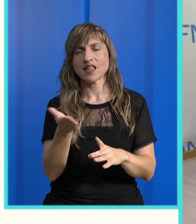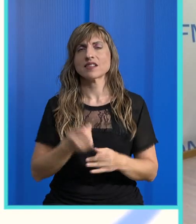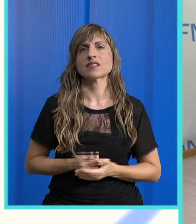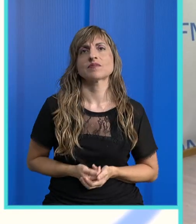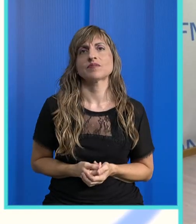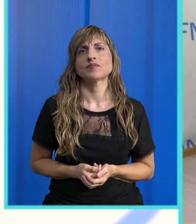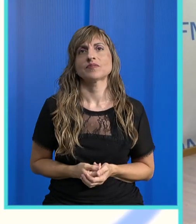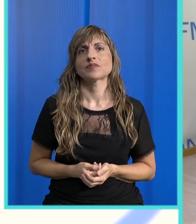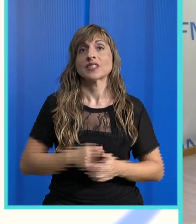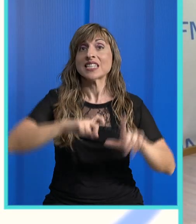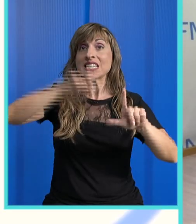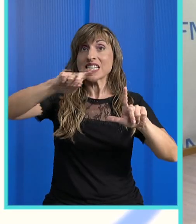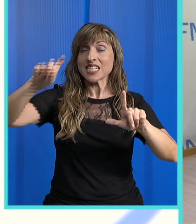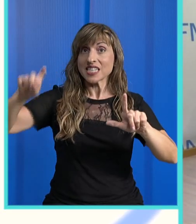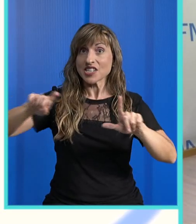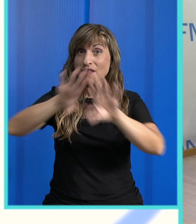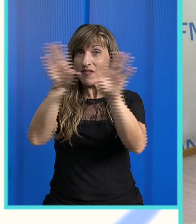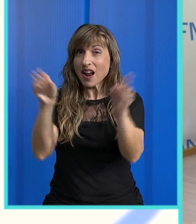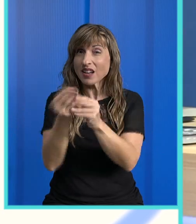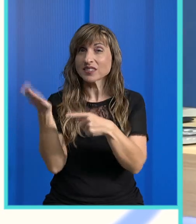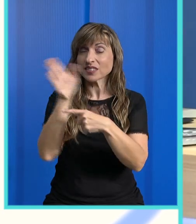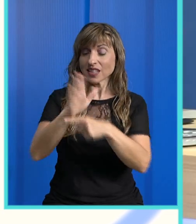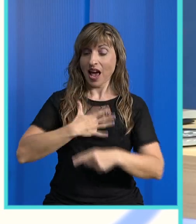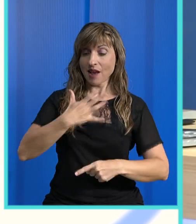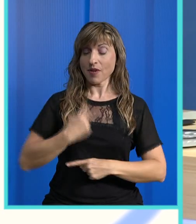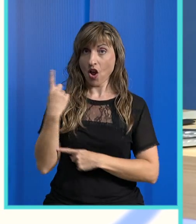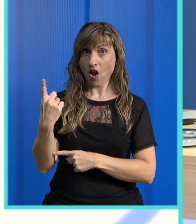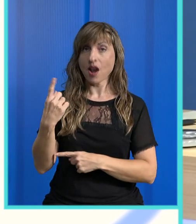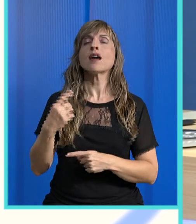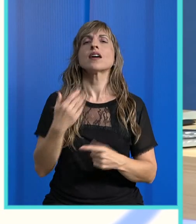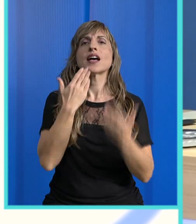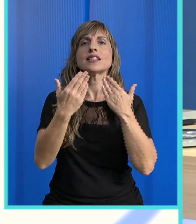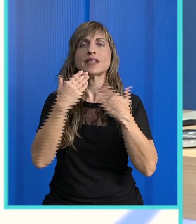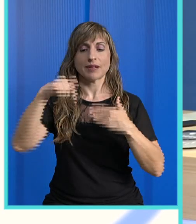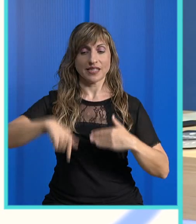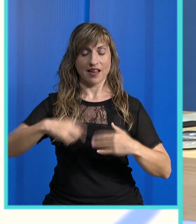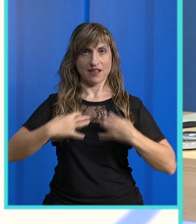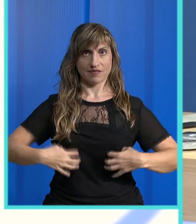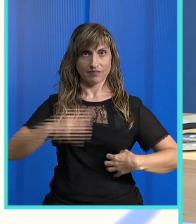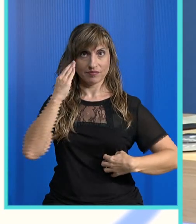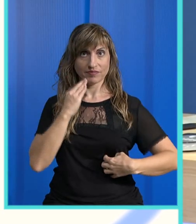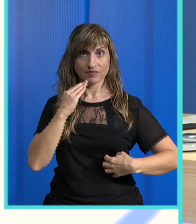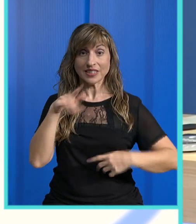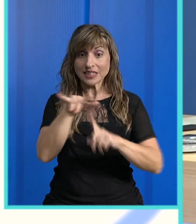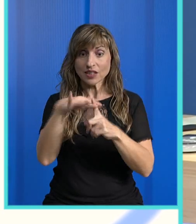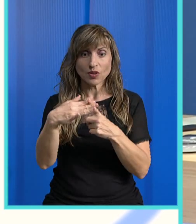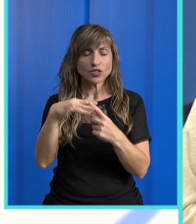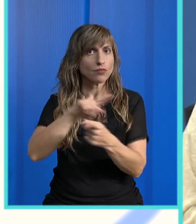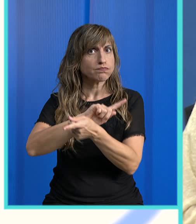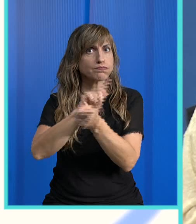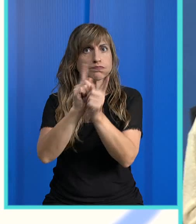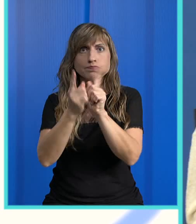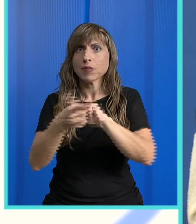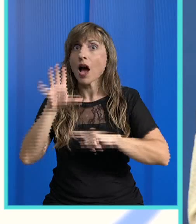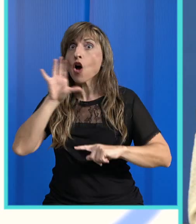Les xifres les ha facilitat Xavier García Albiol durant una entrevista al Badalona matí a explicar que es tracta d'un canvi de paradigma que ha fet que el govern